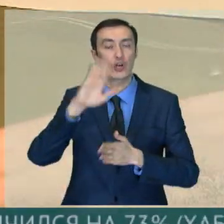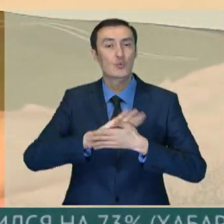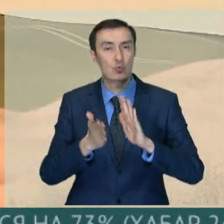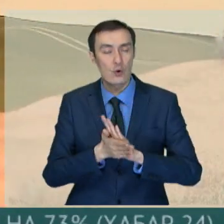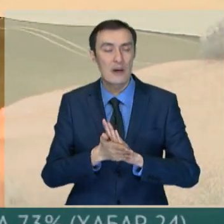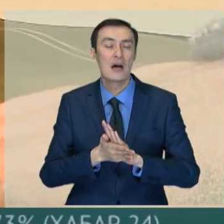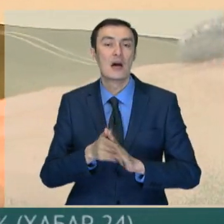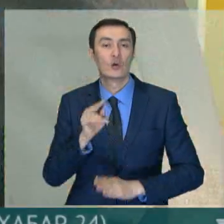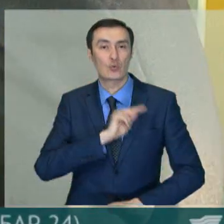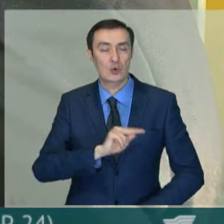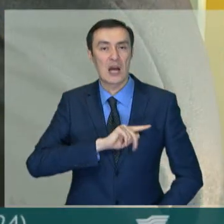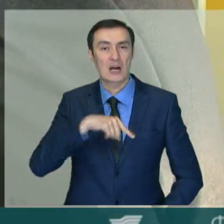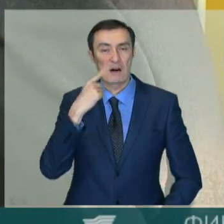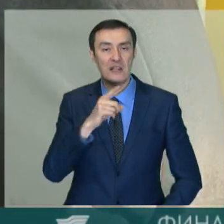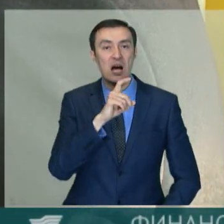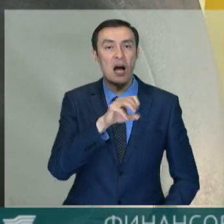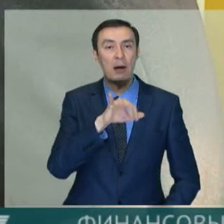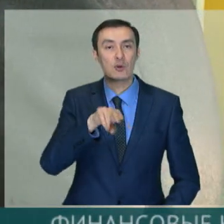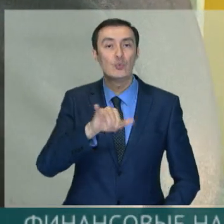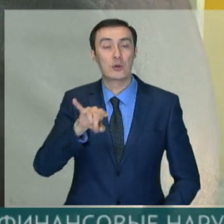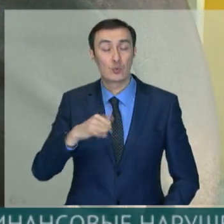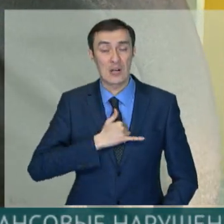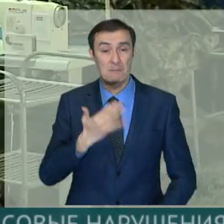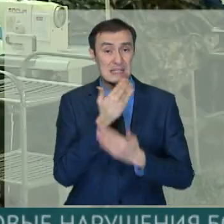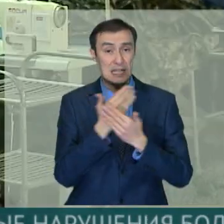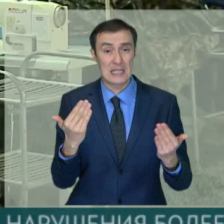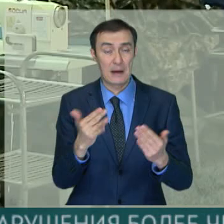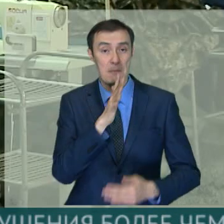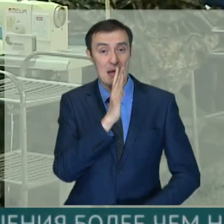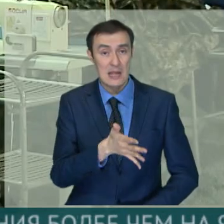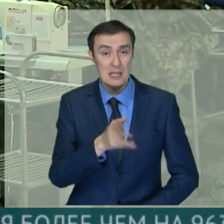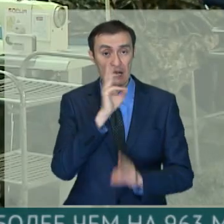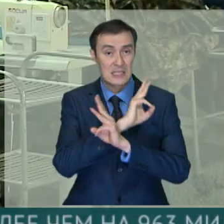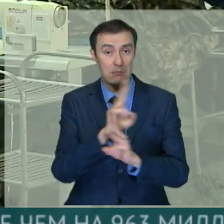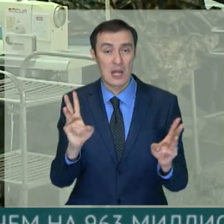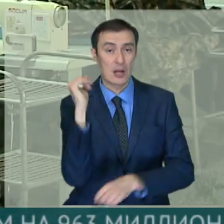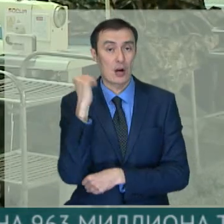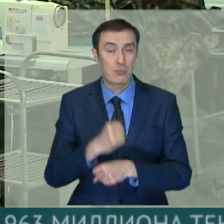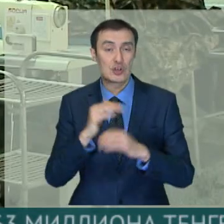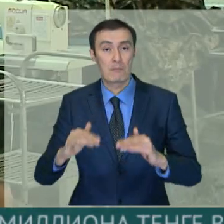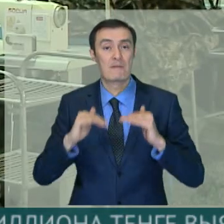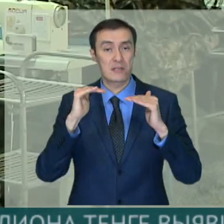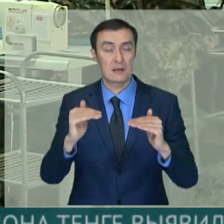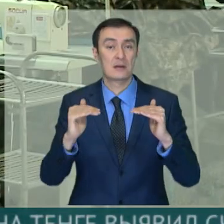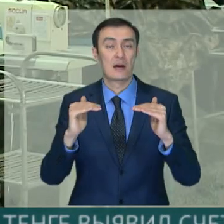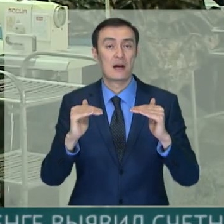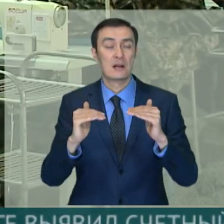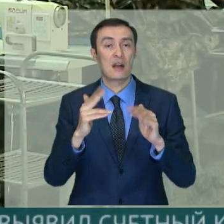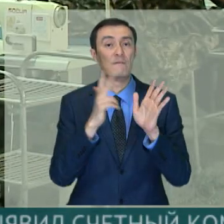говорит Хамидулла Ержанов. У нас вот за 5 лет последних зарплата рабочих повысилась